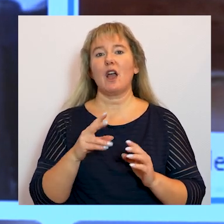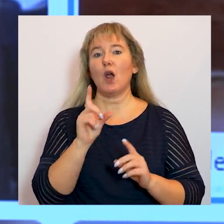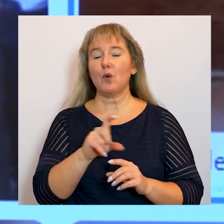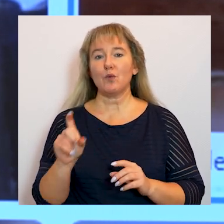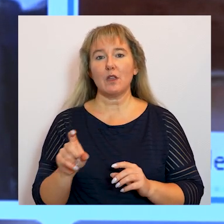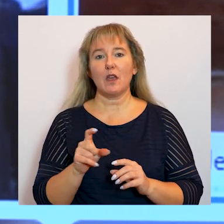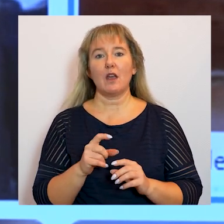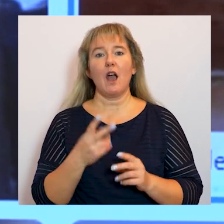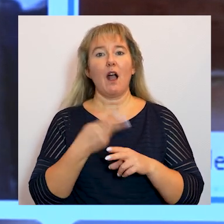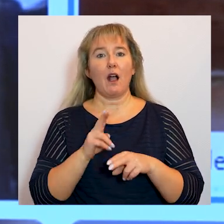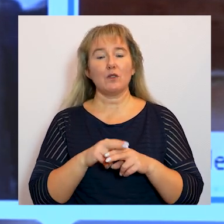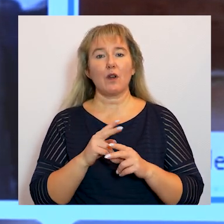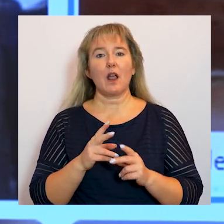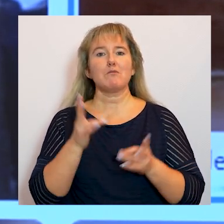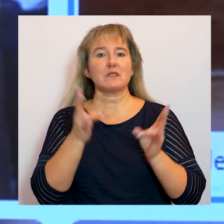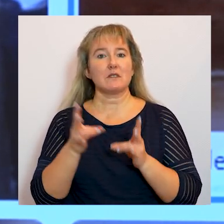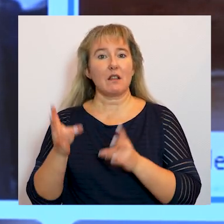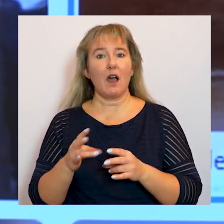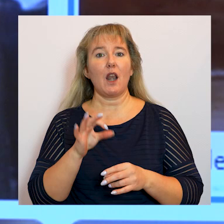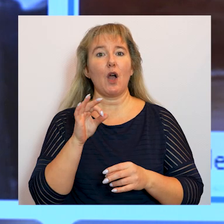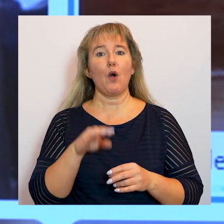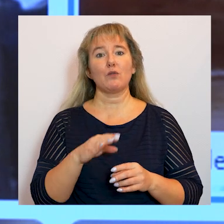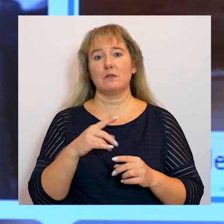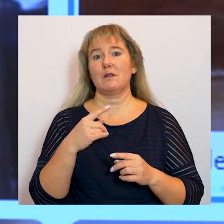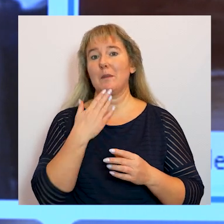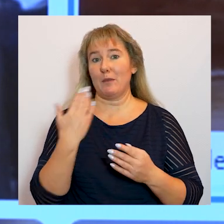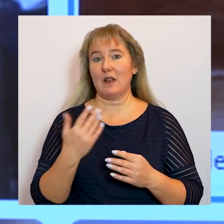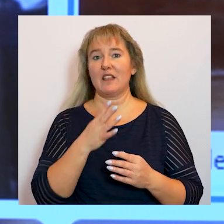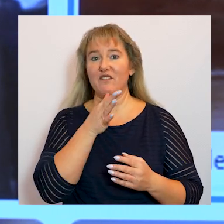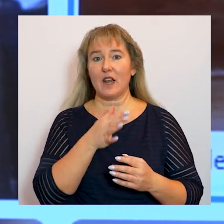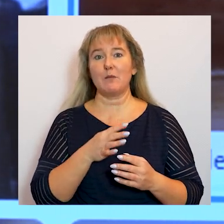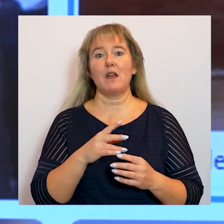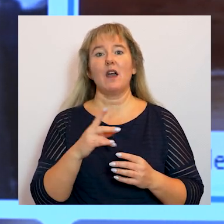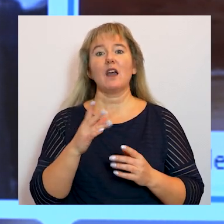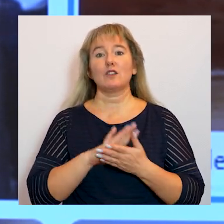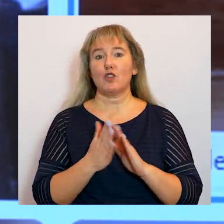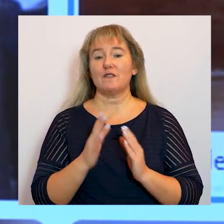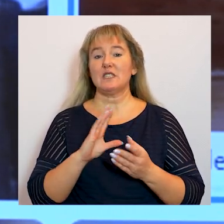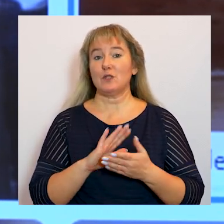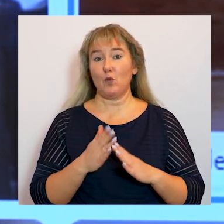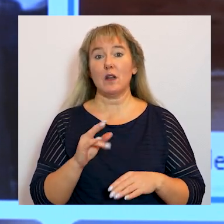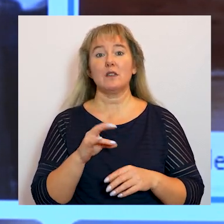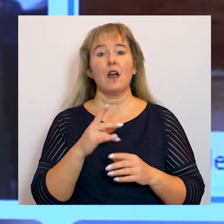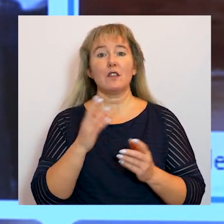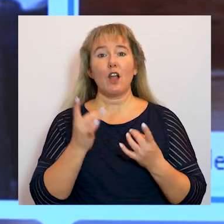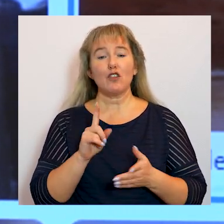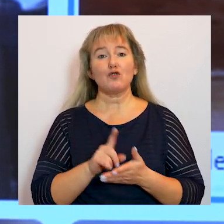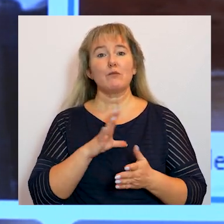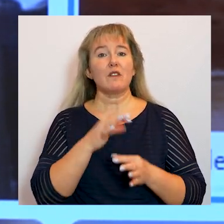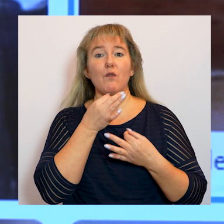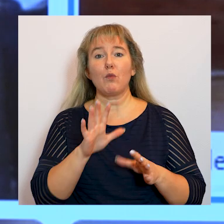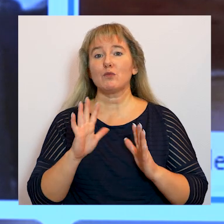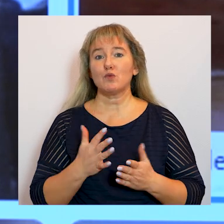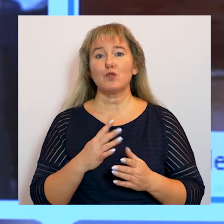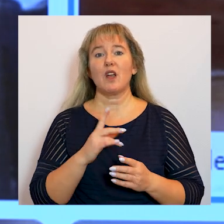людей, которые пострадали вот в последнее время из-за сложившейся ситуации, то это должно быть в любом